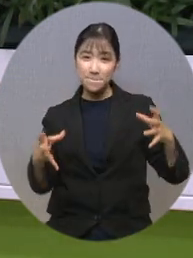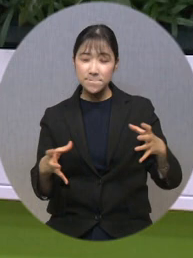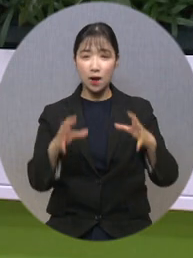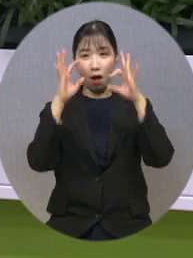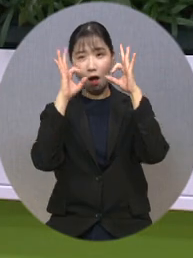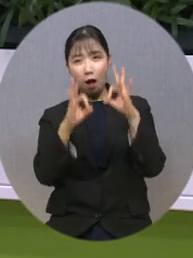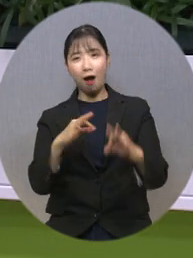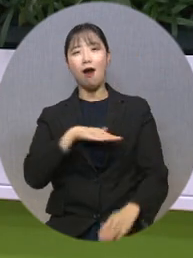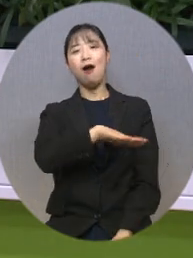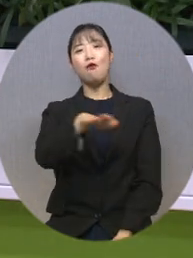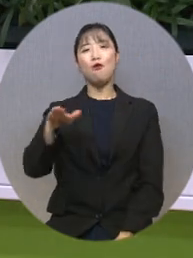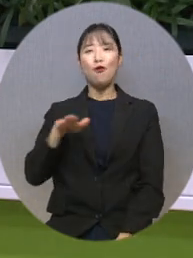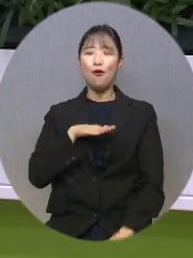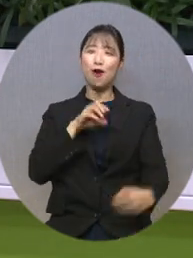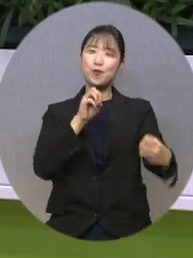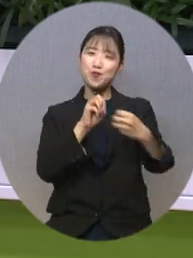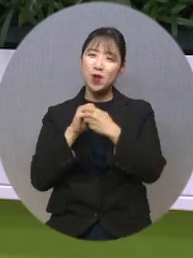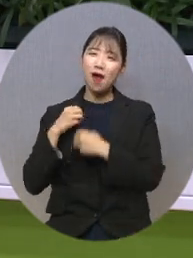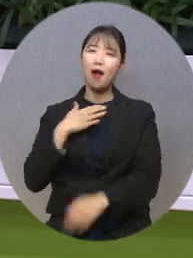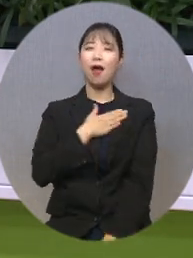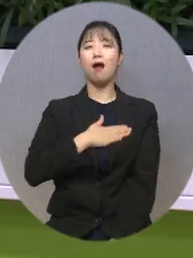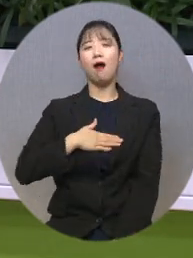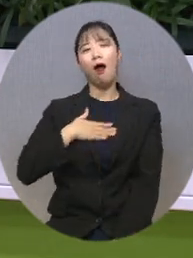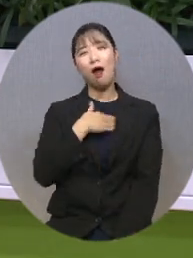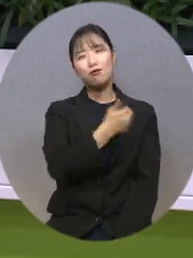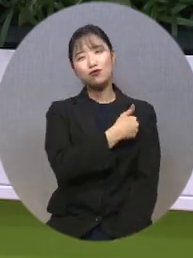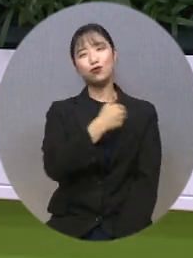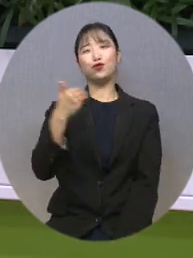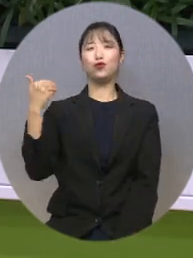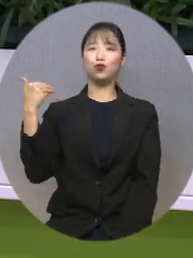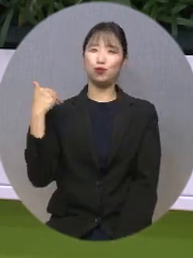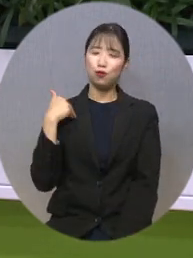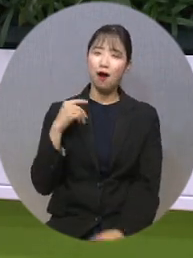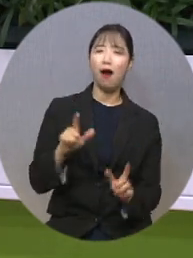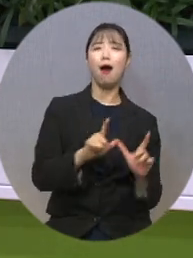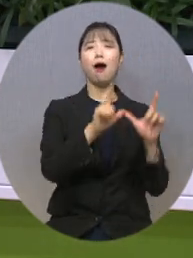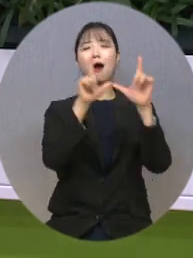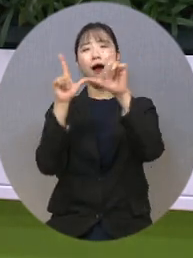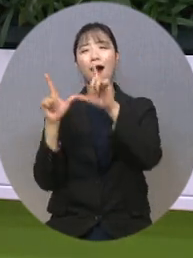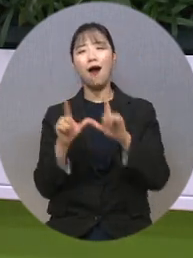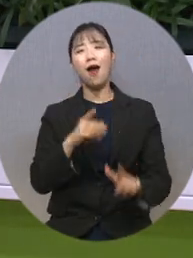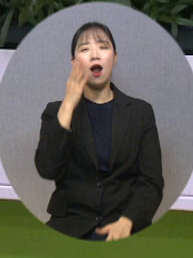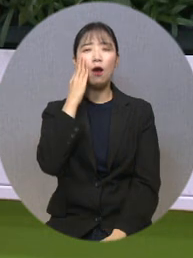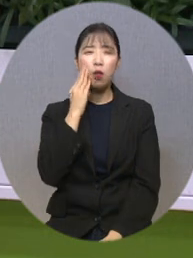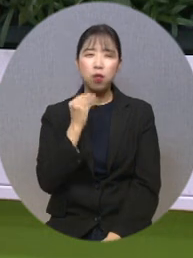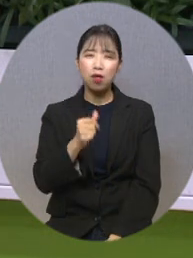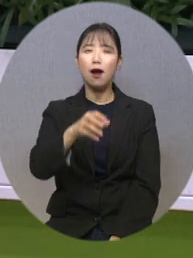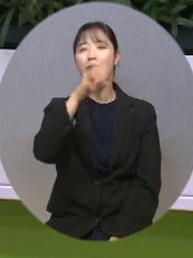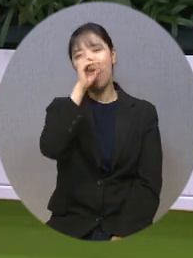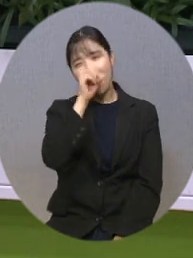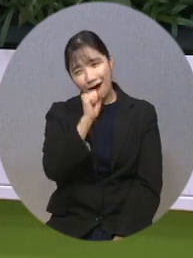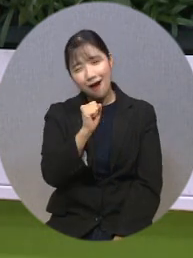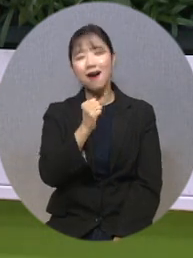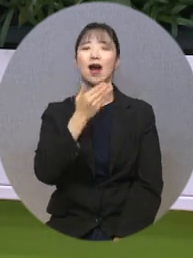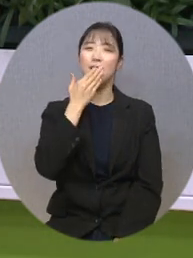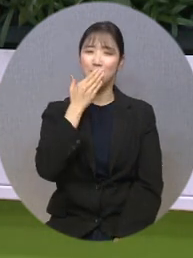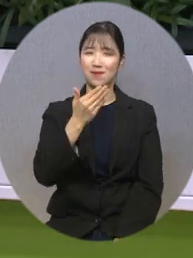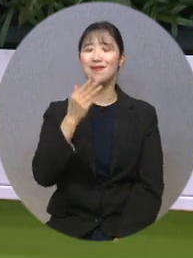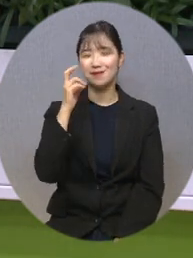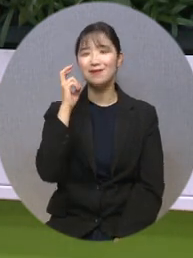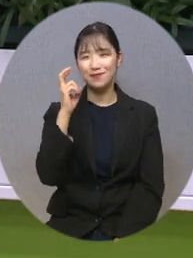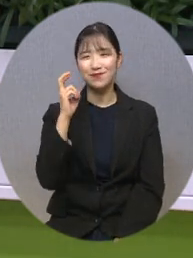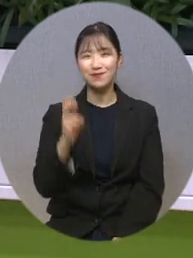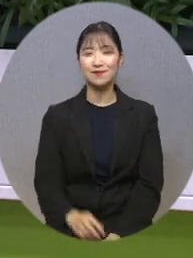마음도 더 풍성해져서 여러분들이 한층 더 나은 생활들을 지루하지 않은 일상을 보내시지